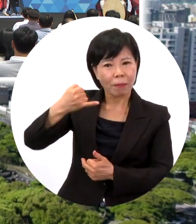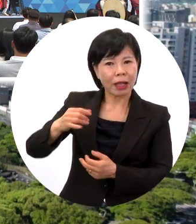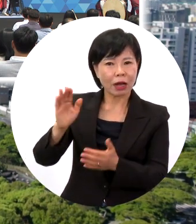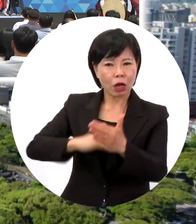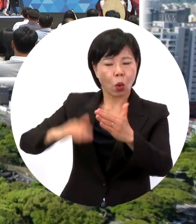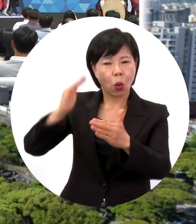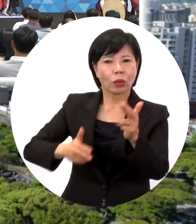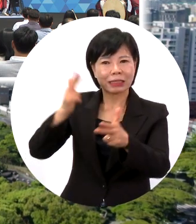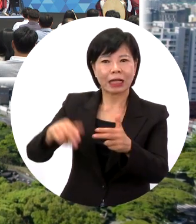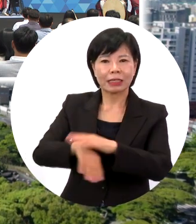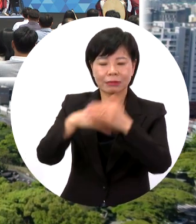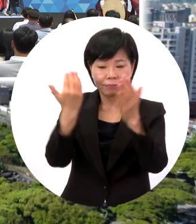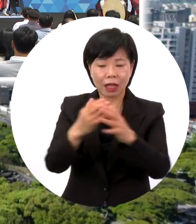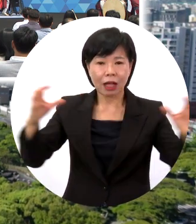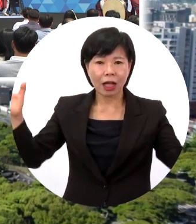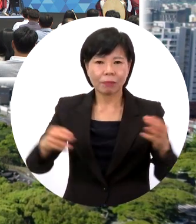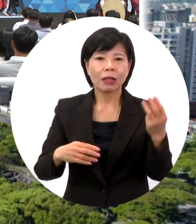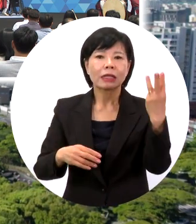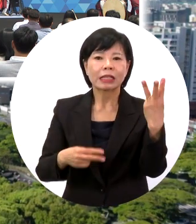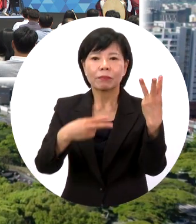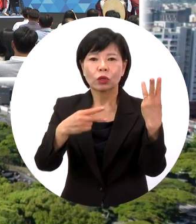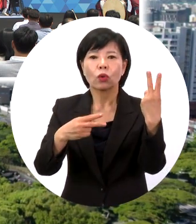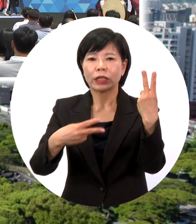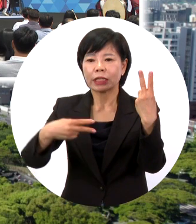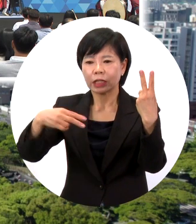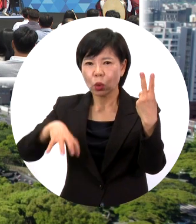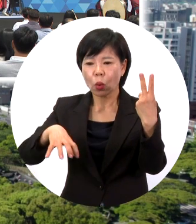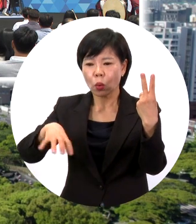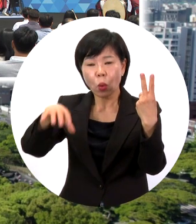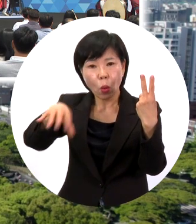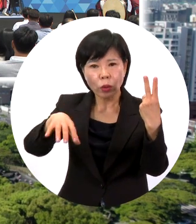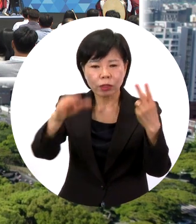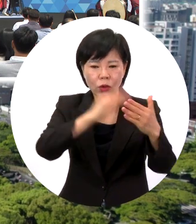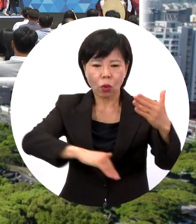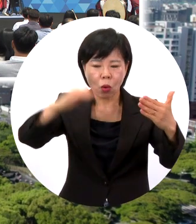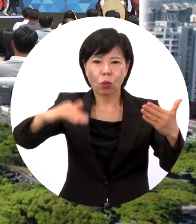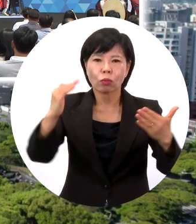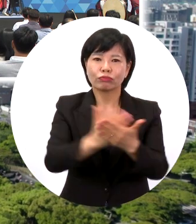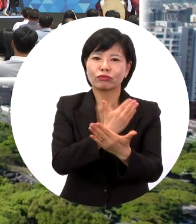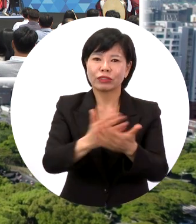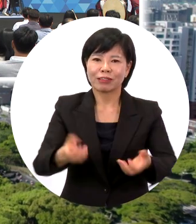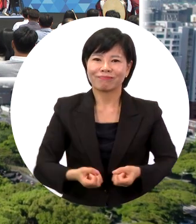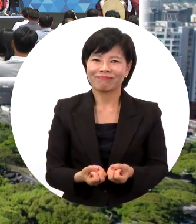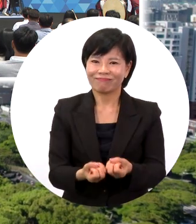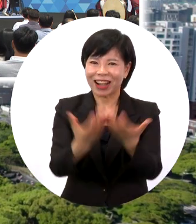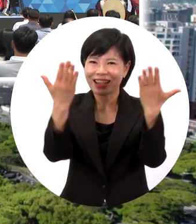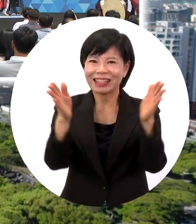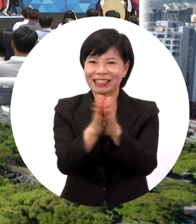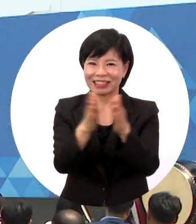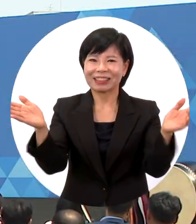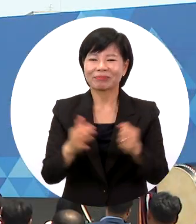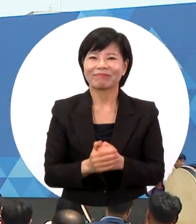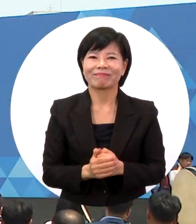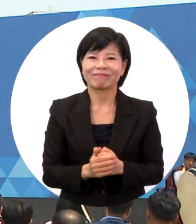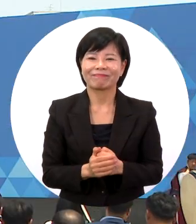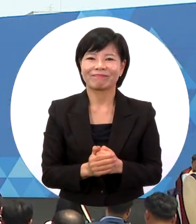제1호 공공분양주택인 제주시 3도 이동 사업 현장에서 공공분양주택 사업 착수 선포식을 개최했습니다.